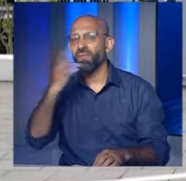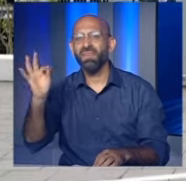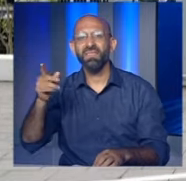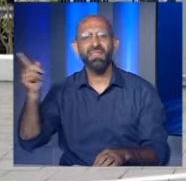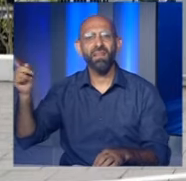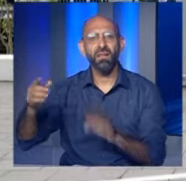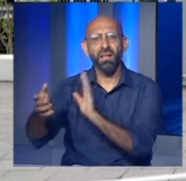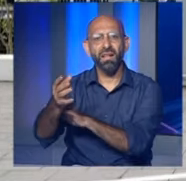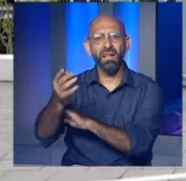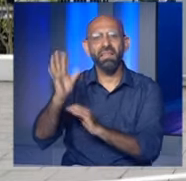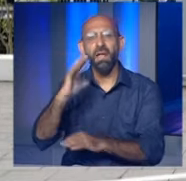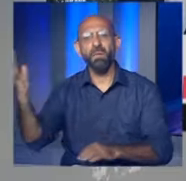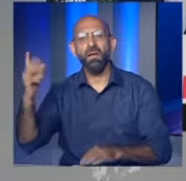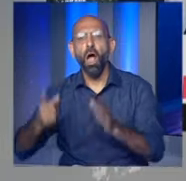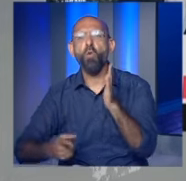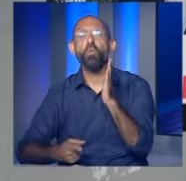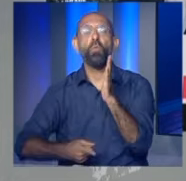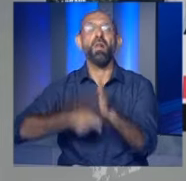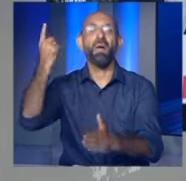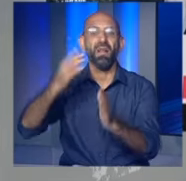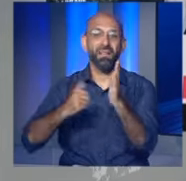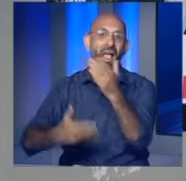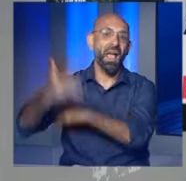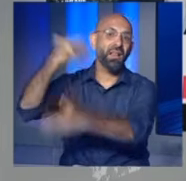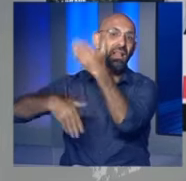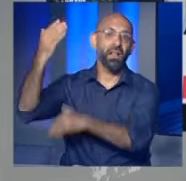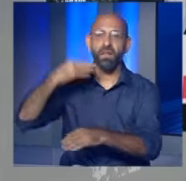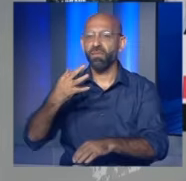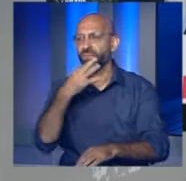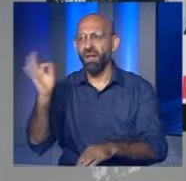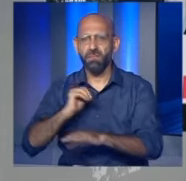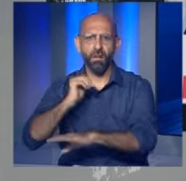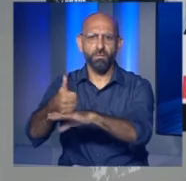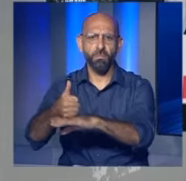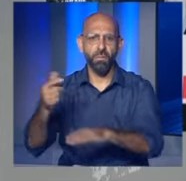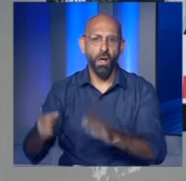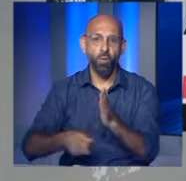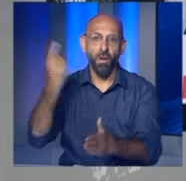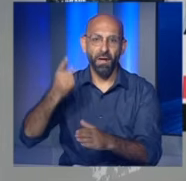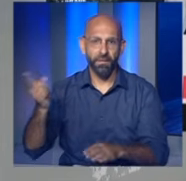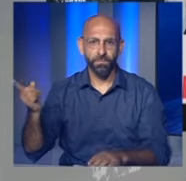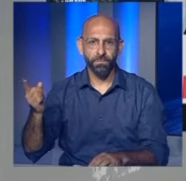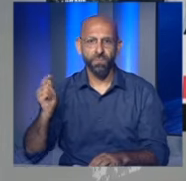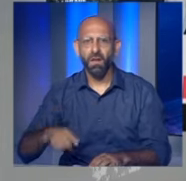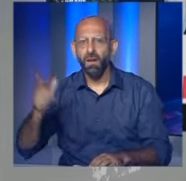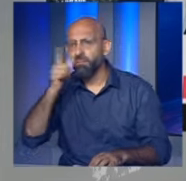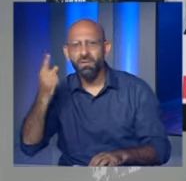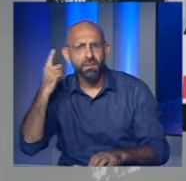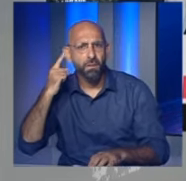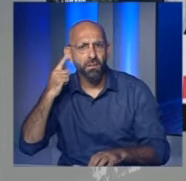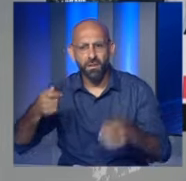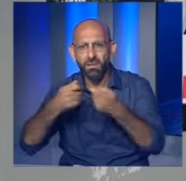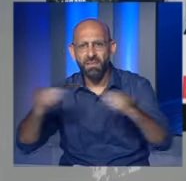اغلبيه برلمانيه ومن ثم حكومه فرنسيه يمينيه متطرفه للمره الاولى في تاريخ الحزب وعلى اثر هذا